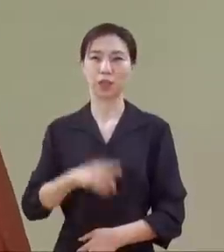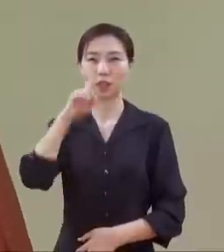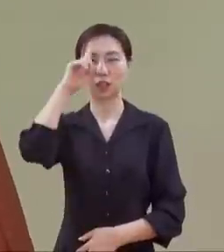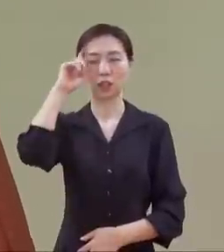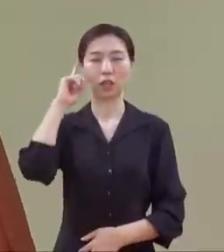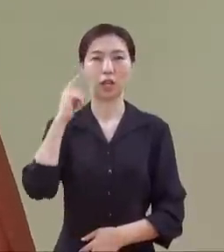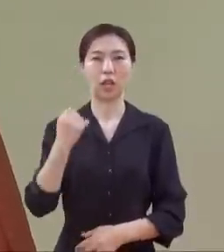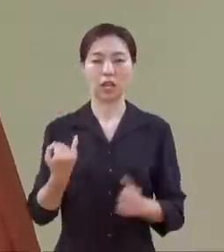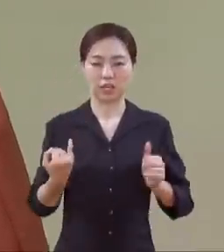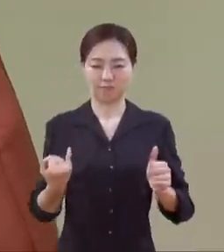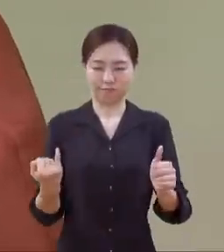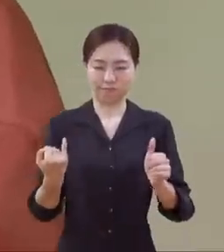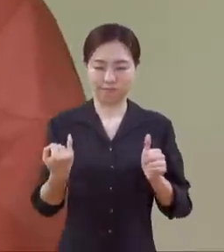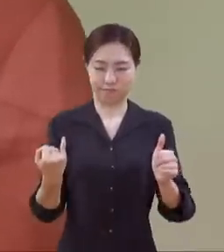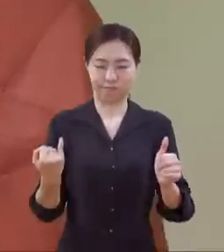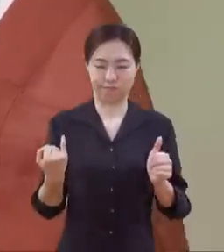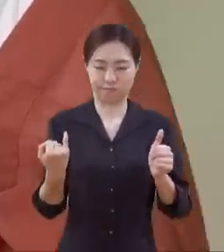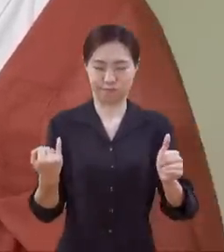부부셨는데